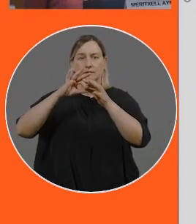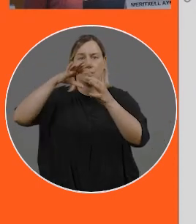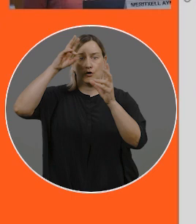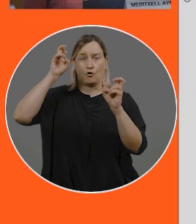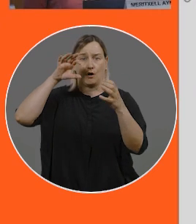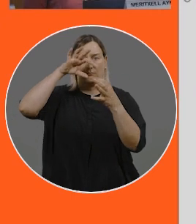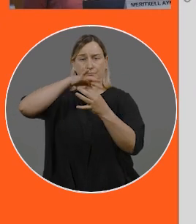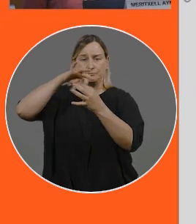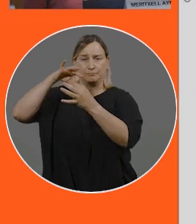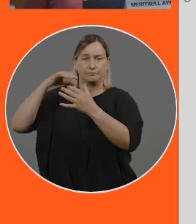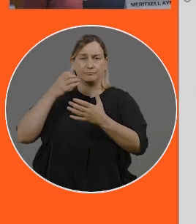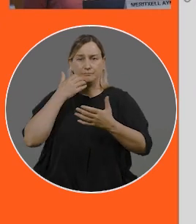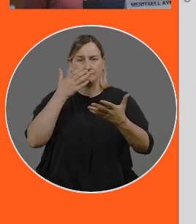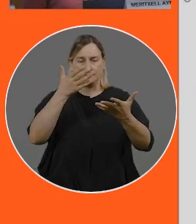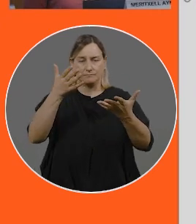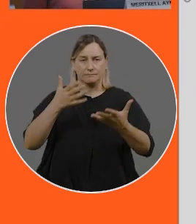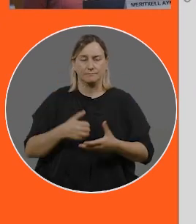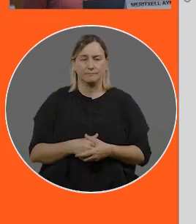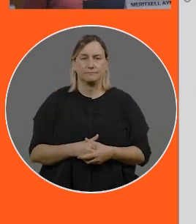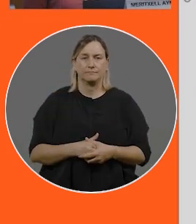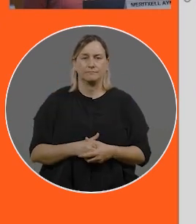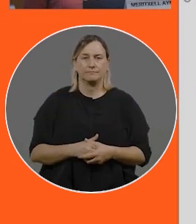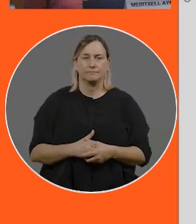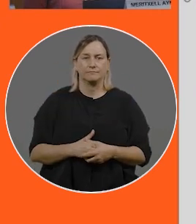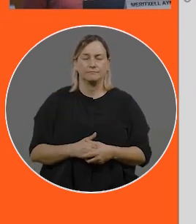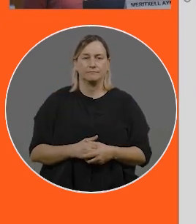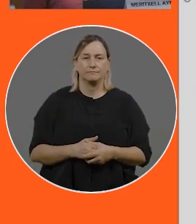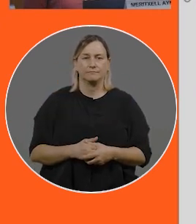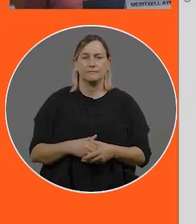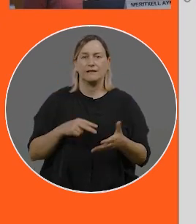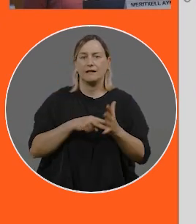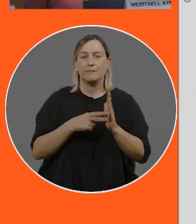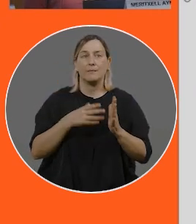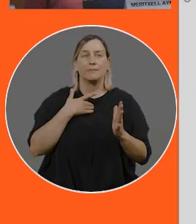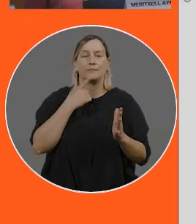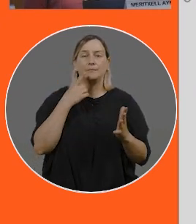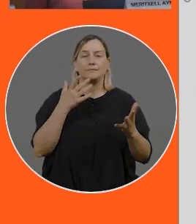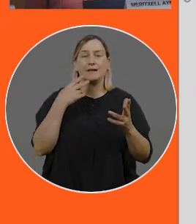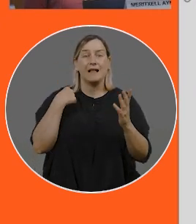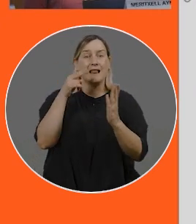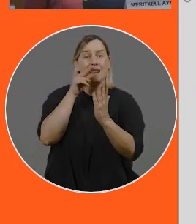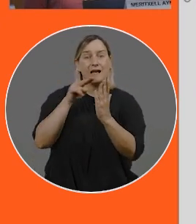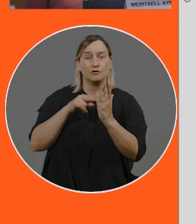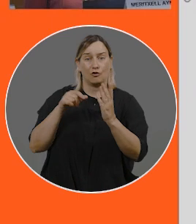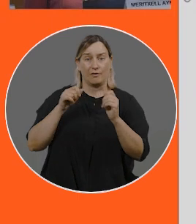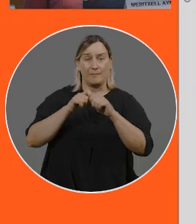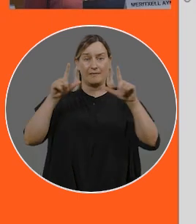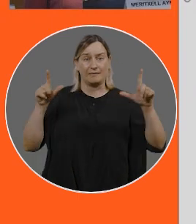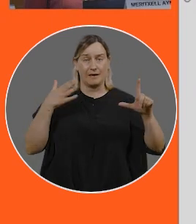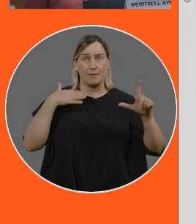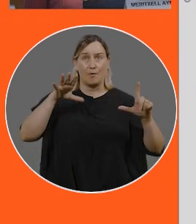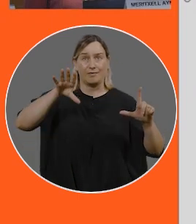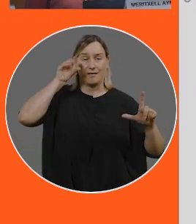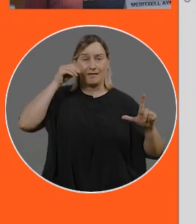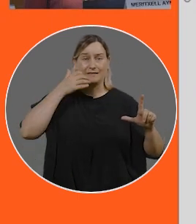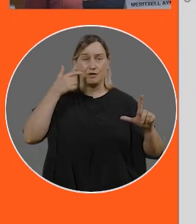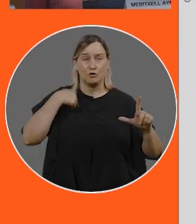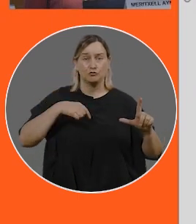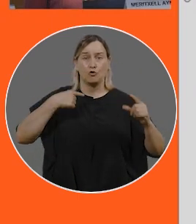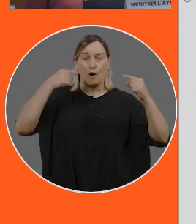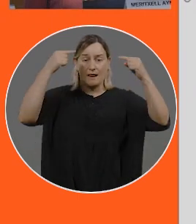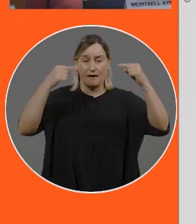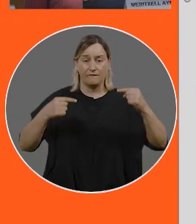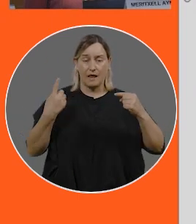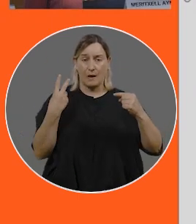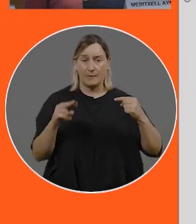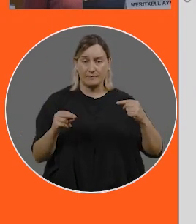si posem... No entraré tampoc tècnicament, però que el lector de pantalla pugui interpretar, si jo estic a la fila 20 i